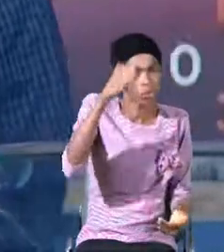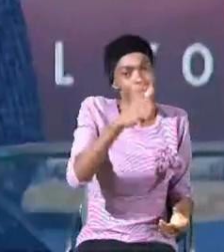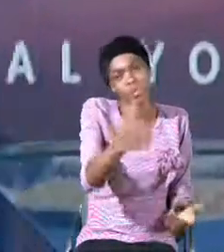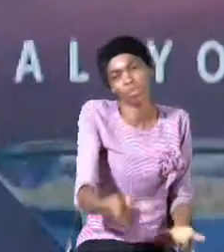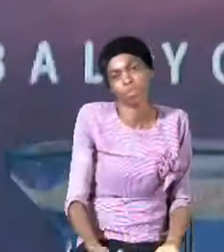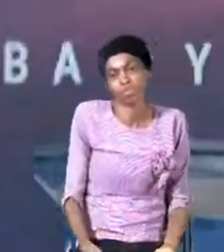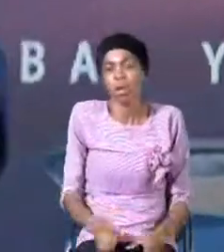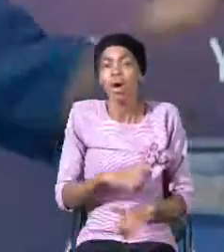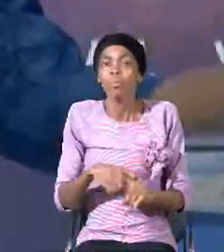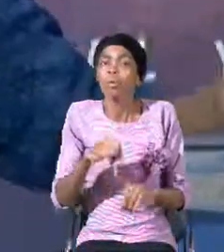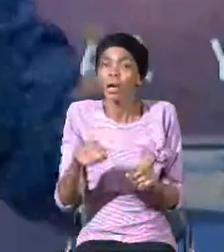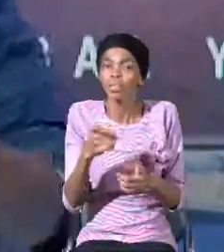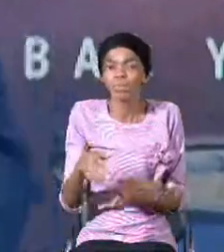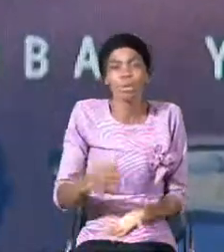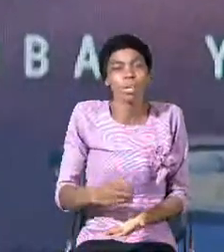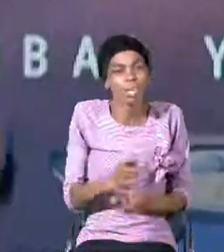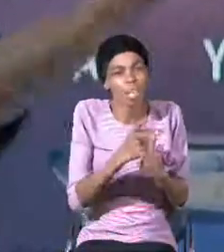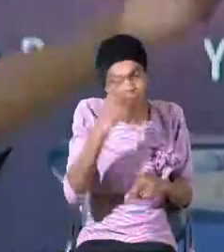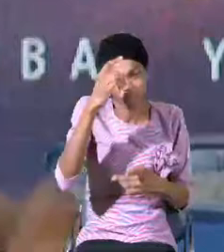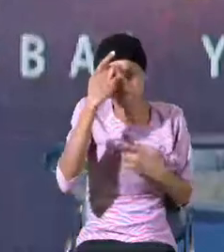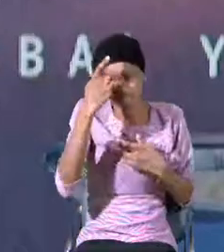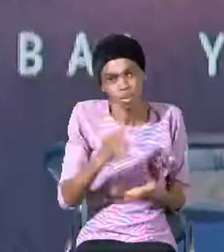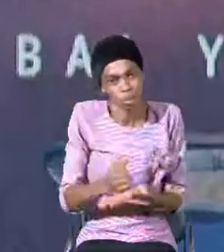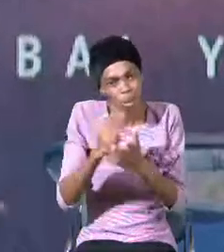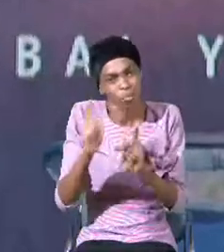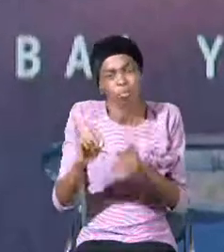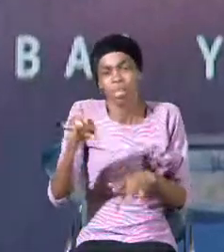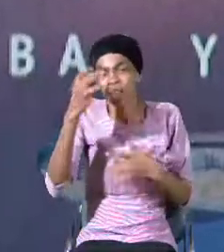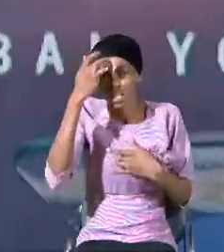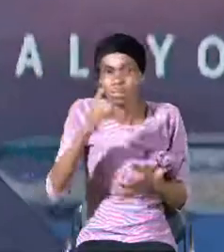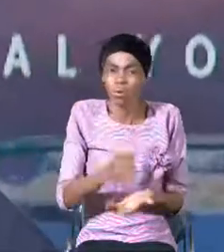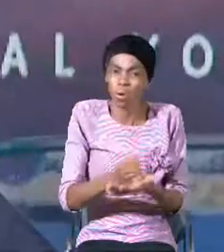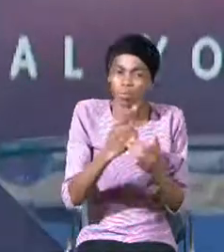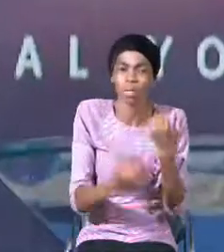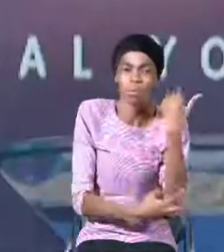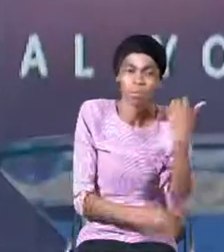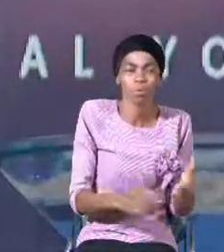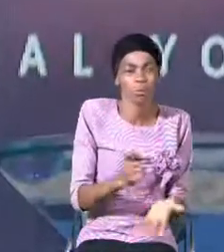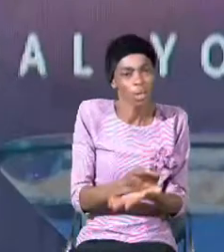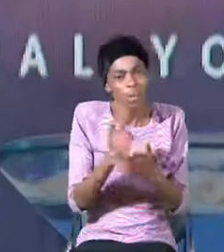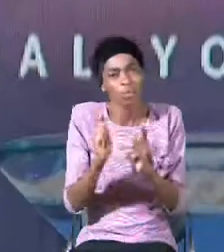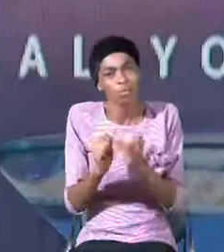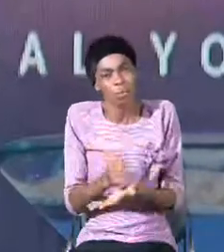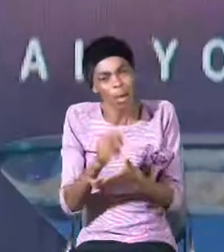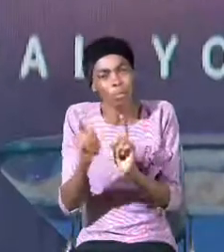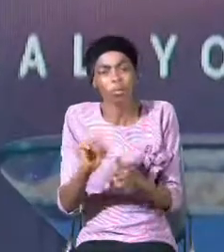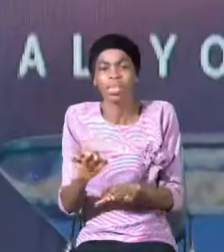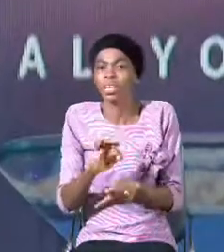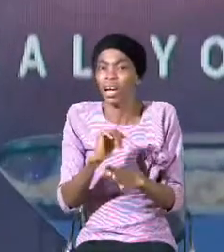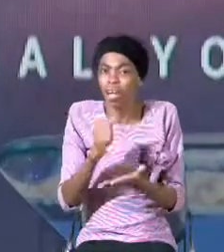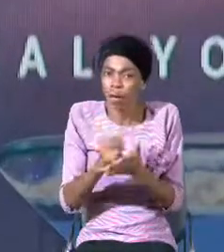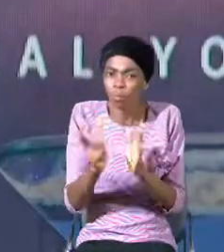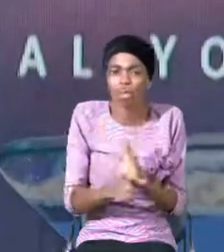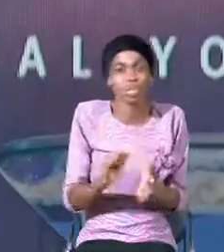Quand tu guéris ceux qui sont malades, quand tu aides ceux-là qui n'ont pas les moyens, c'est en ce moment-là que tu es riche